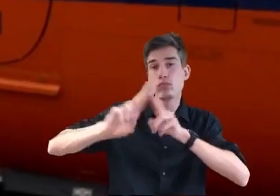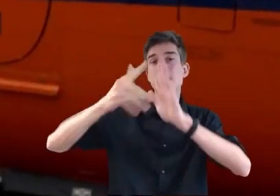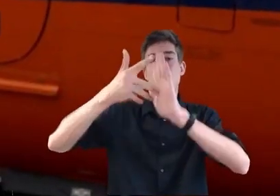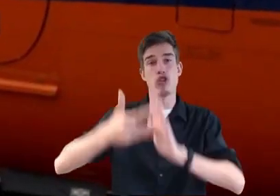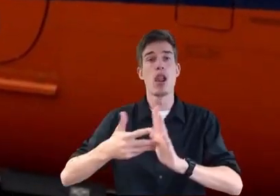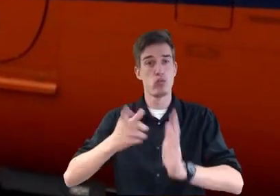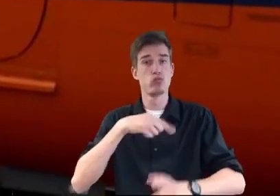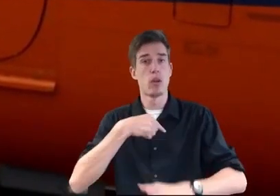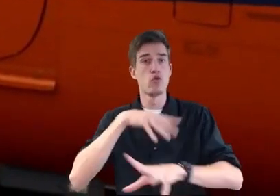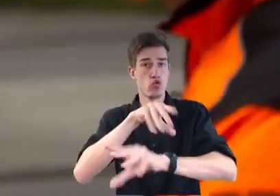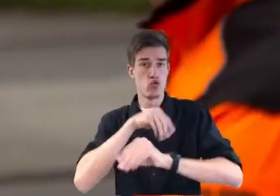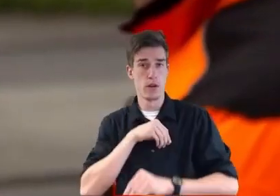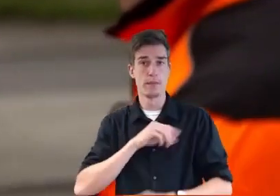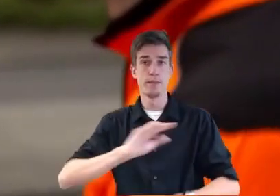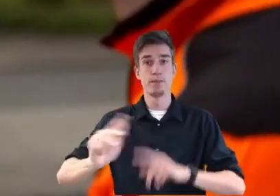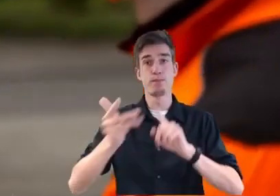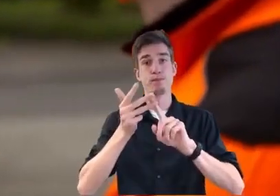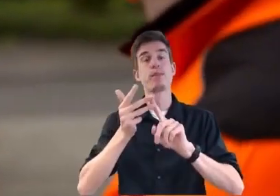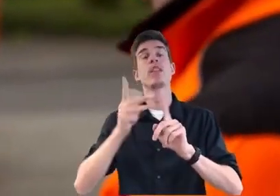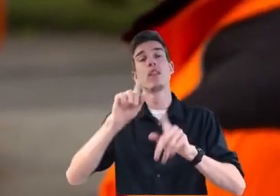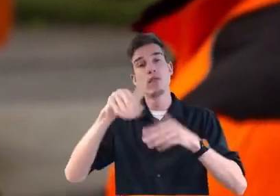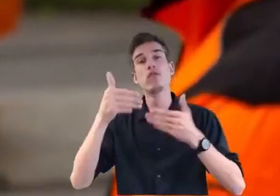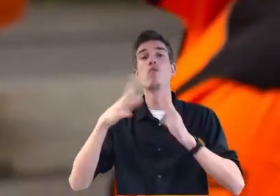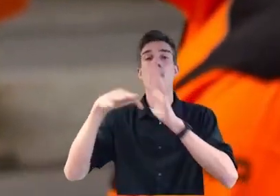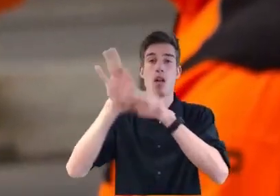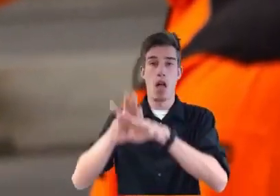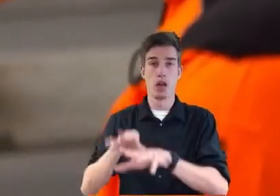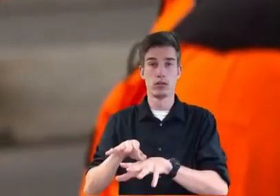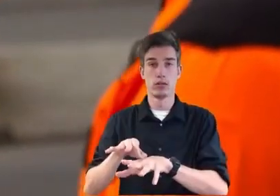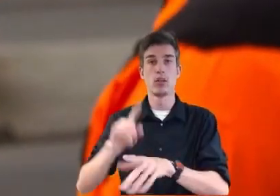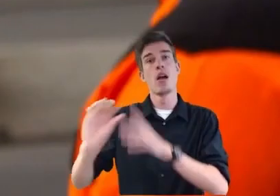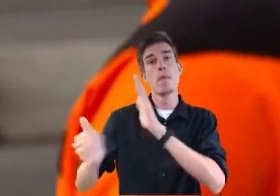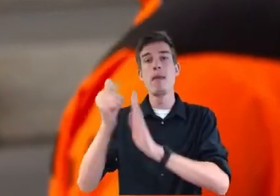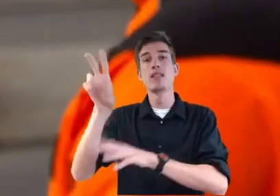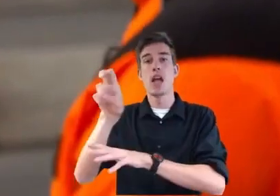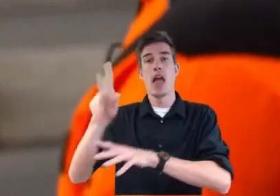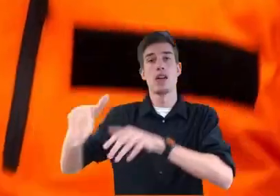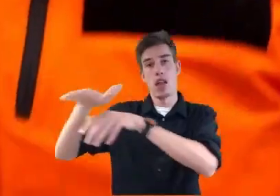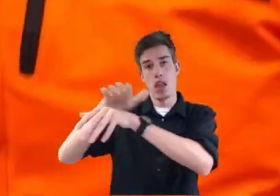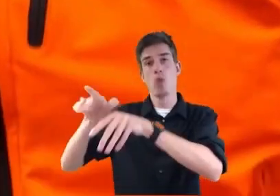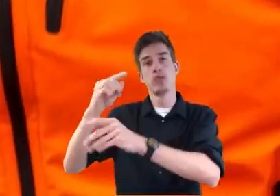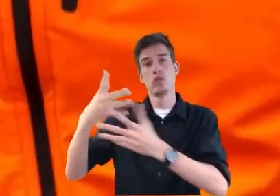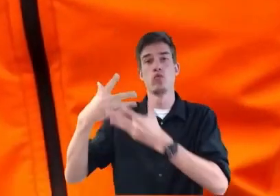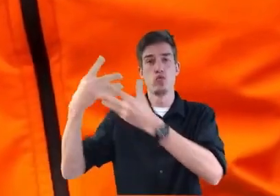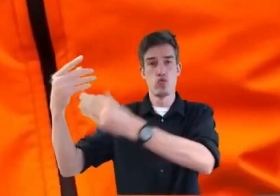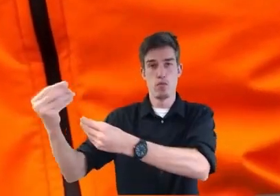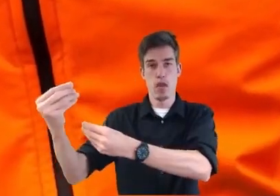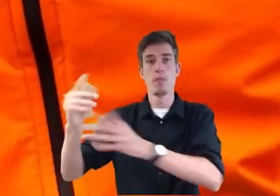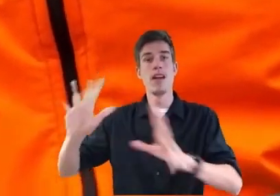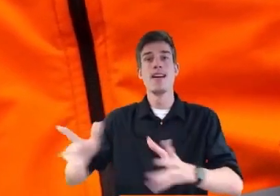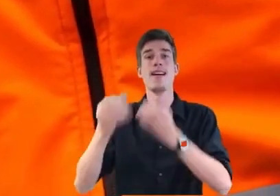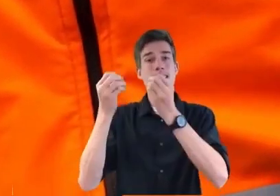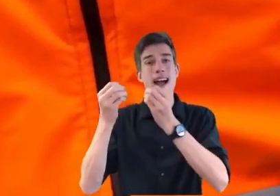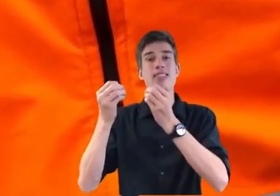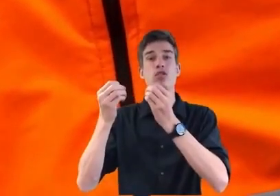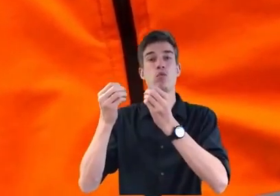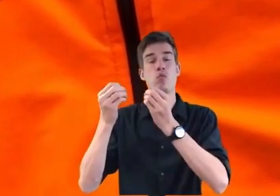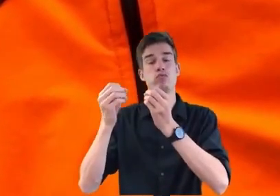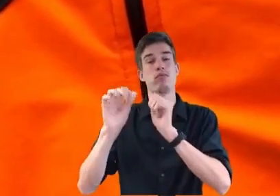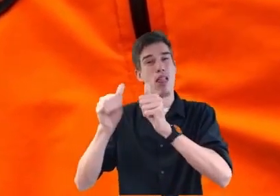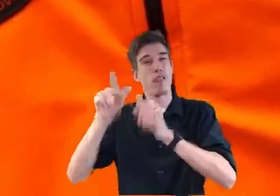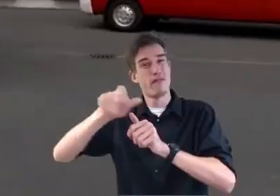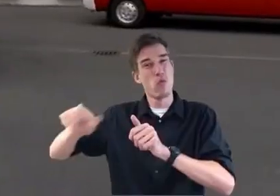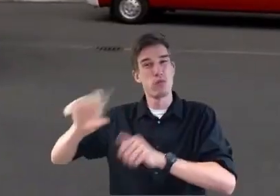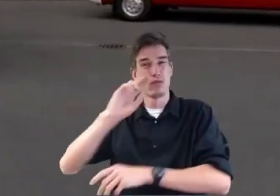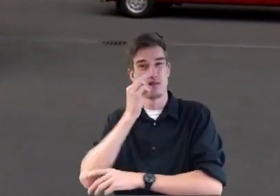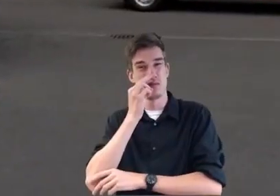drittes die Ärzteschaft. Die werden in aller Regel von den Stationierungskrankenhäusern gestellt. Bei den Rettungssanitätern ist es so, dass